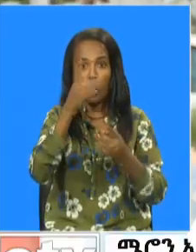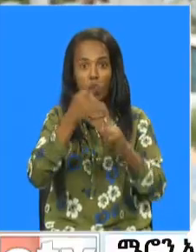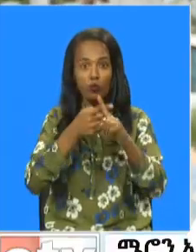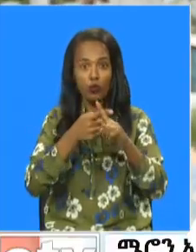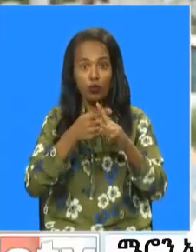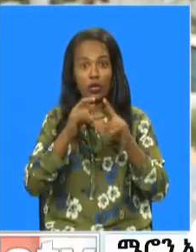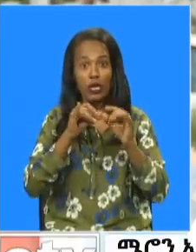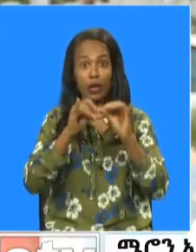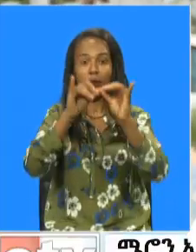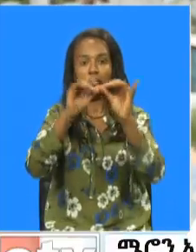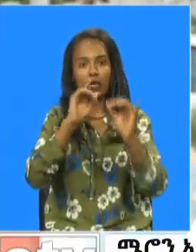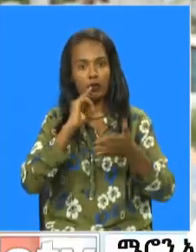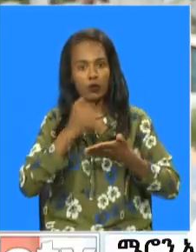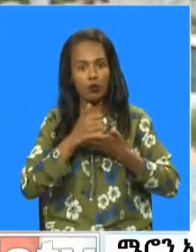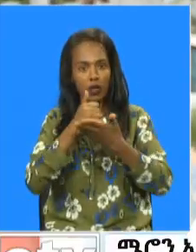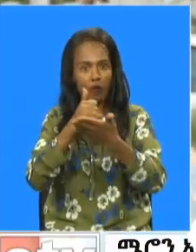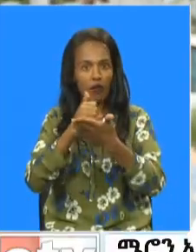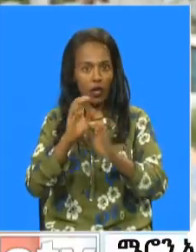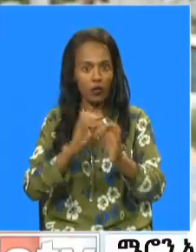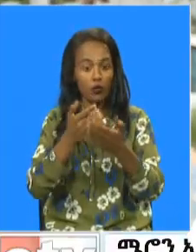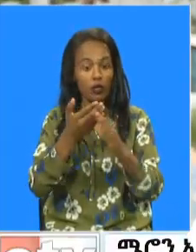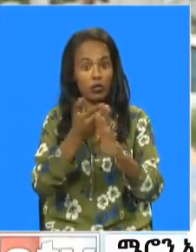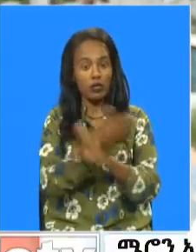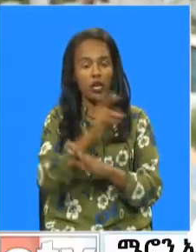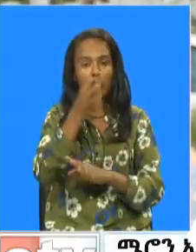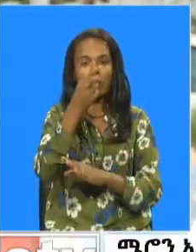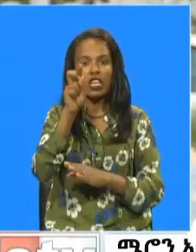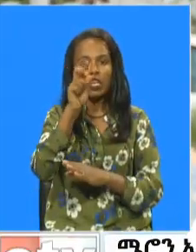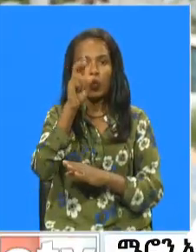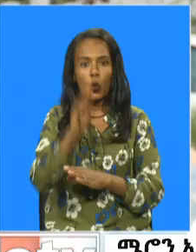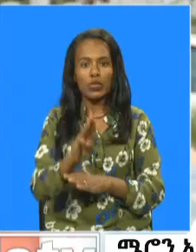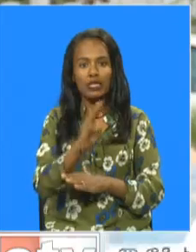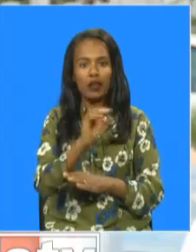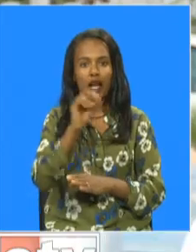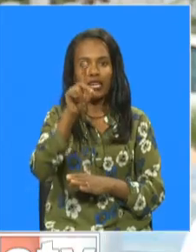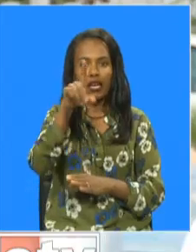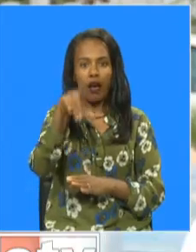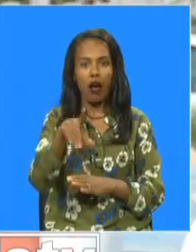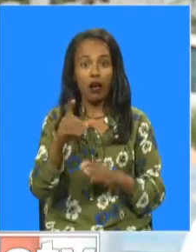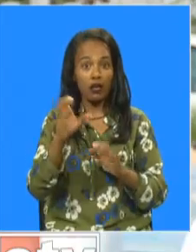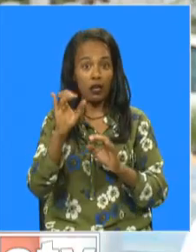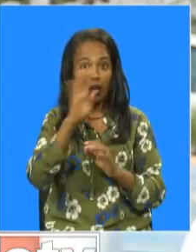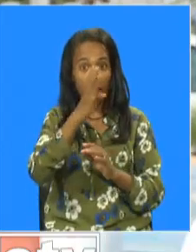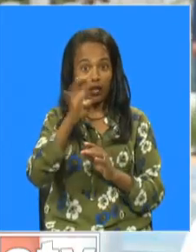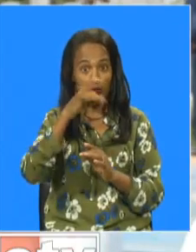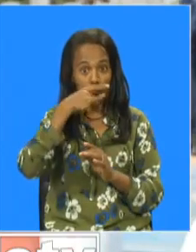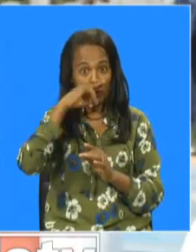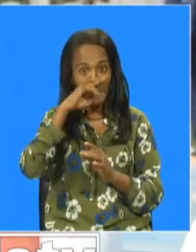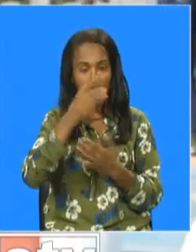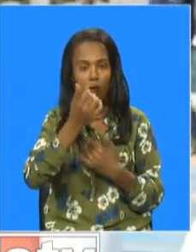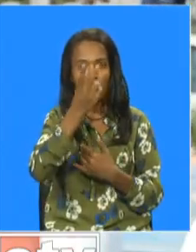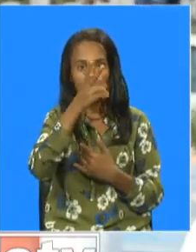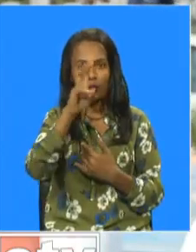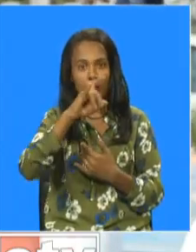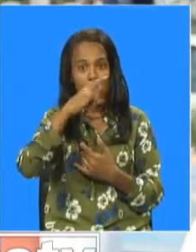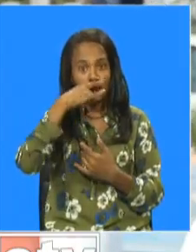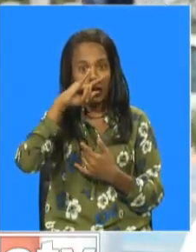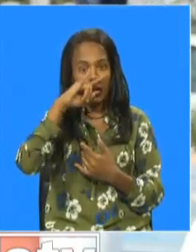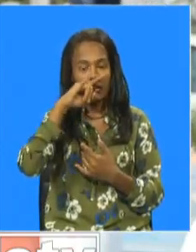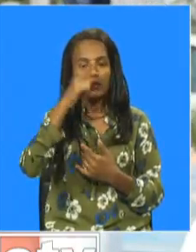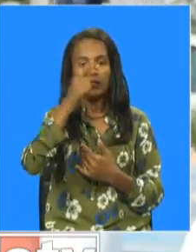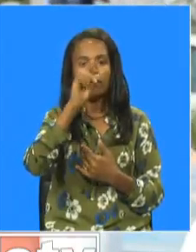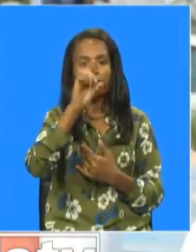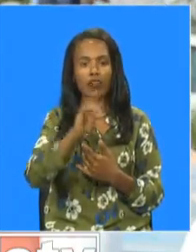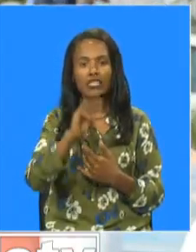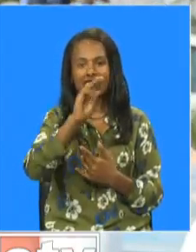ነው ድጋፍ እያደረግን ያለ ነው። ከዚህ ቀደም ቂርቆስና የካ ላይ አድርገናል 400 ህጻናት፣ አሁን 200 ህጻናት ደግሞ እዚህ የንፋስ ስልክ